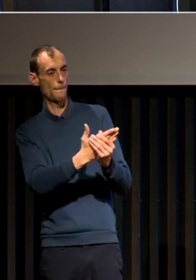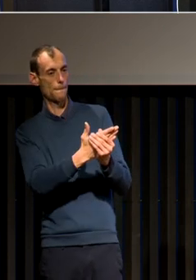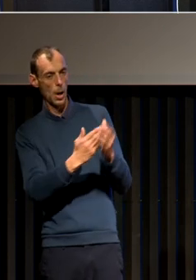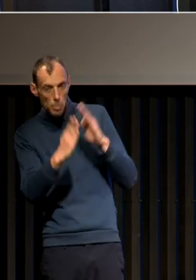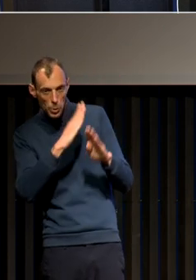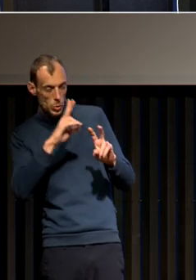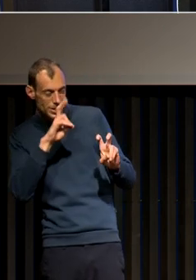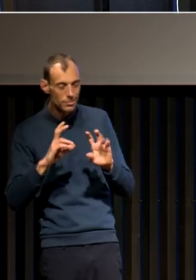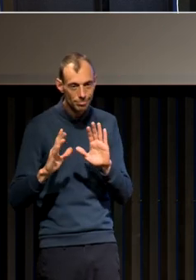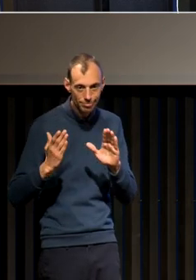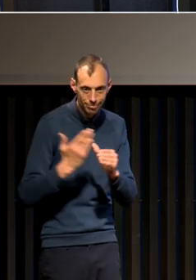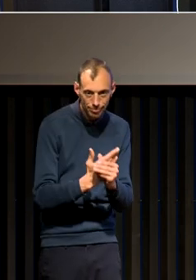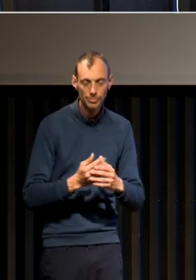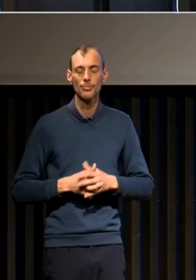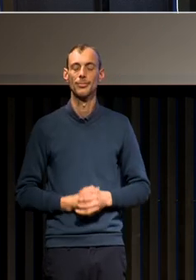En France,